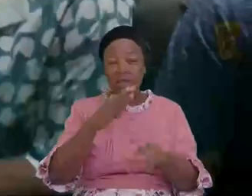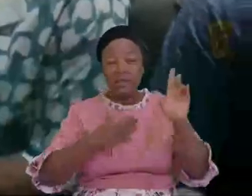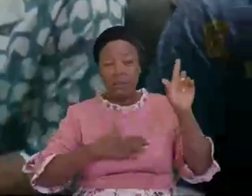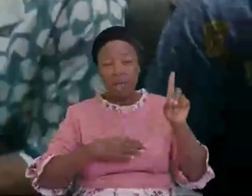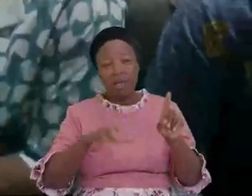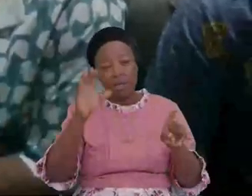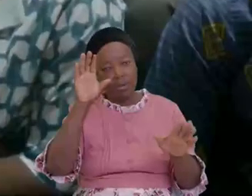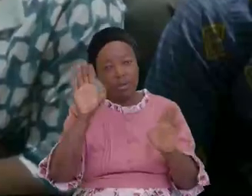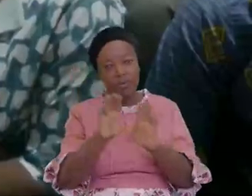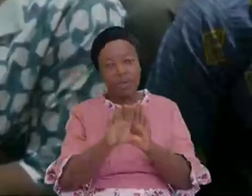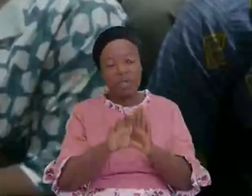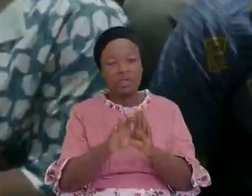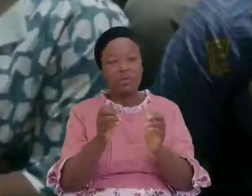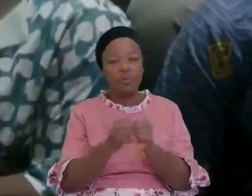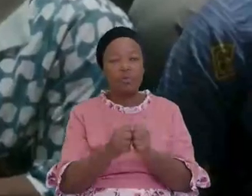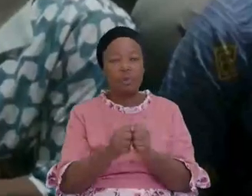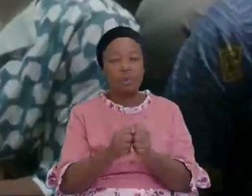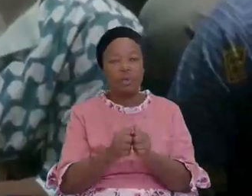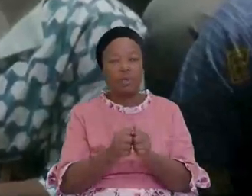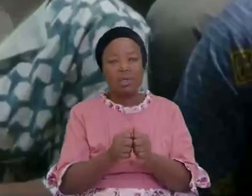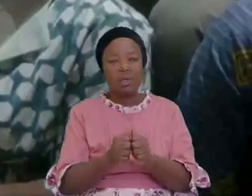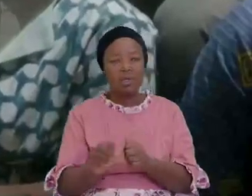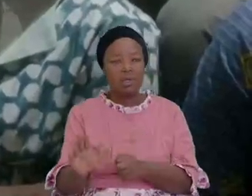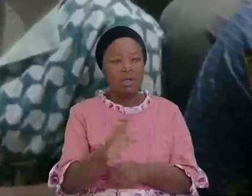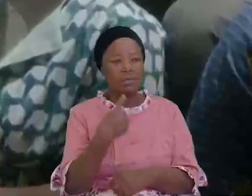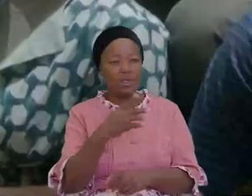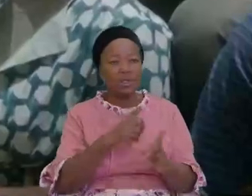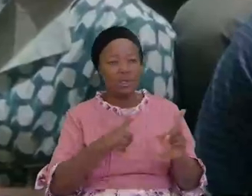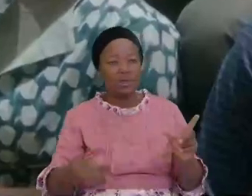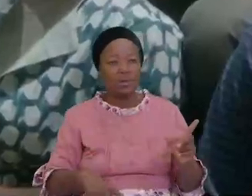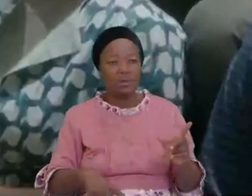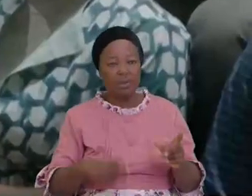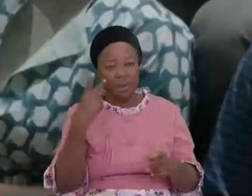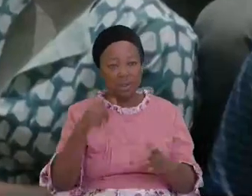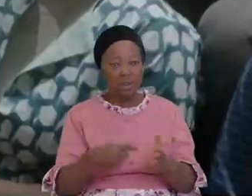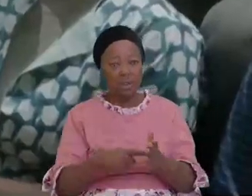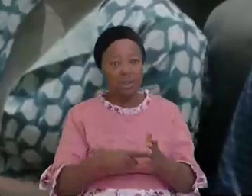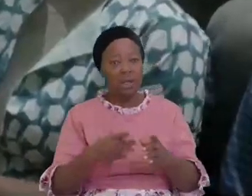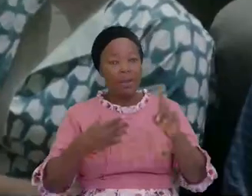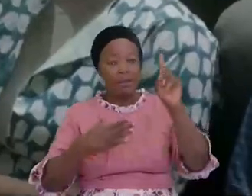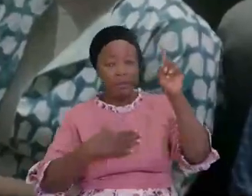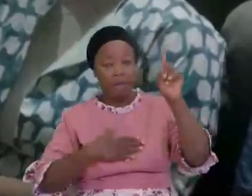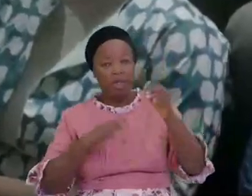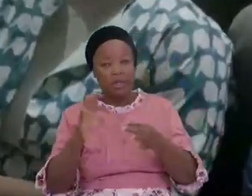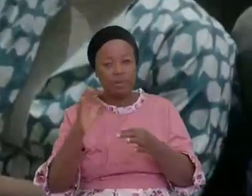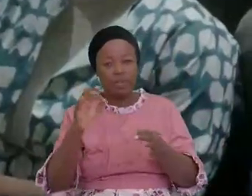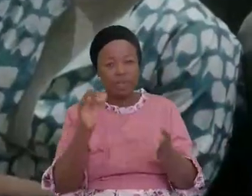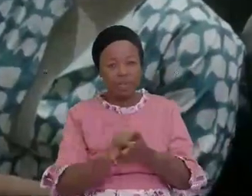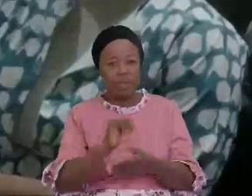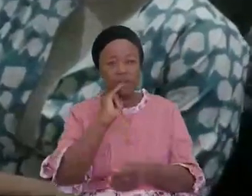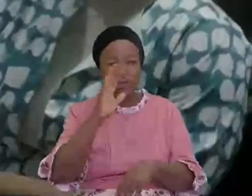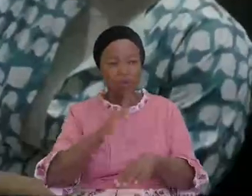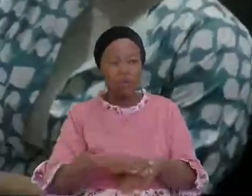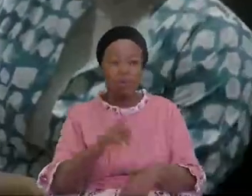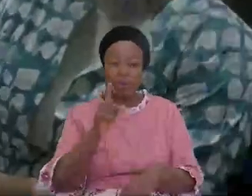voici mon alliance avec eux, dit l'Éternel. Voyez ceci. Mon esprit